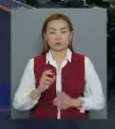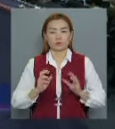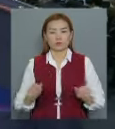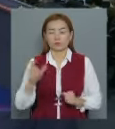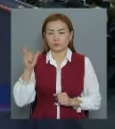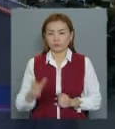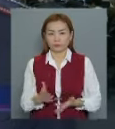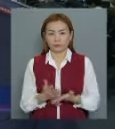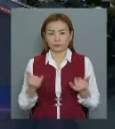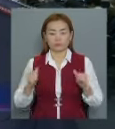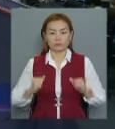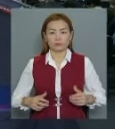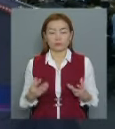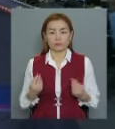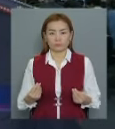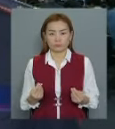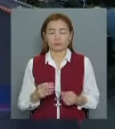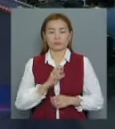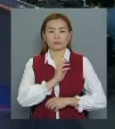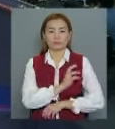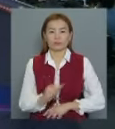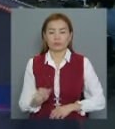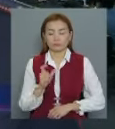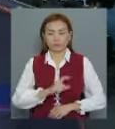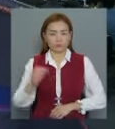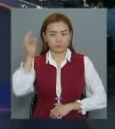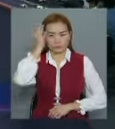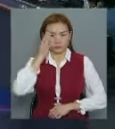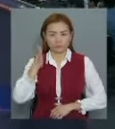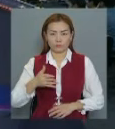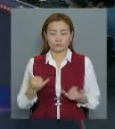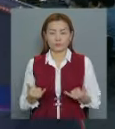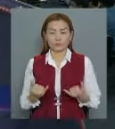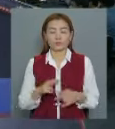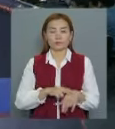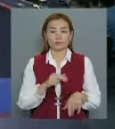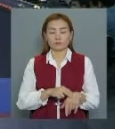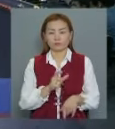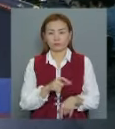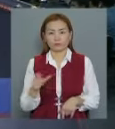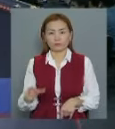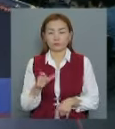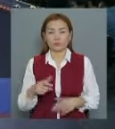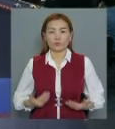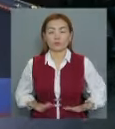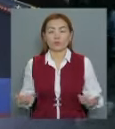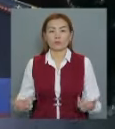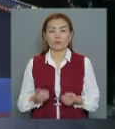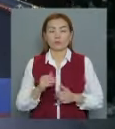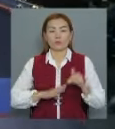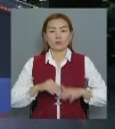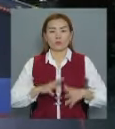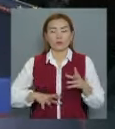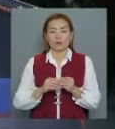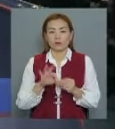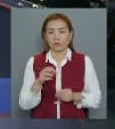саналады. Ал қазір бейбіт күннің батырлары. Соған сай қазіргі біздің батырларымыз, яғни полицейскийлер, адам өмірлерін құтқаратын қазіргі